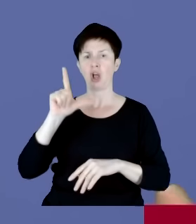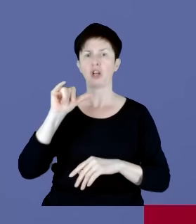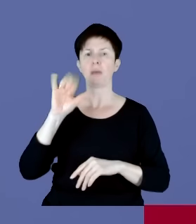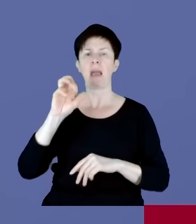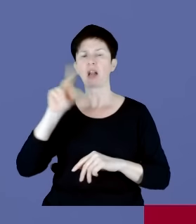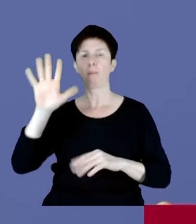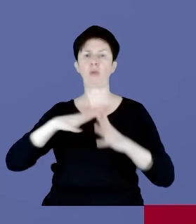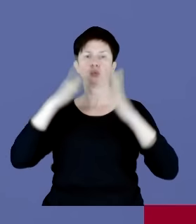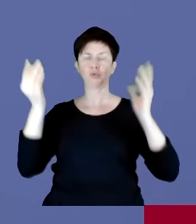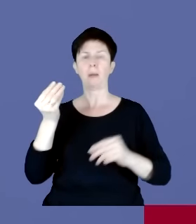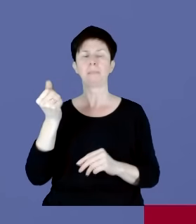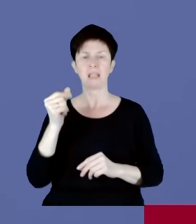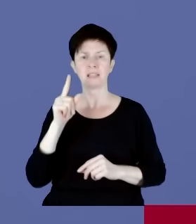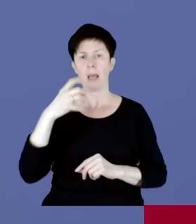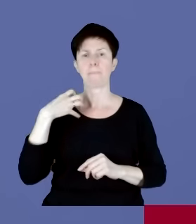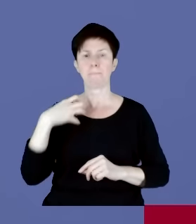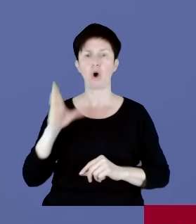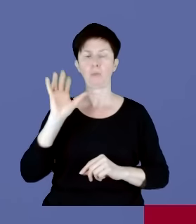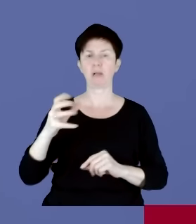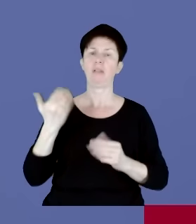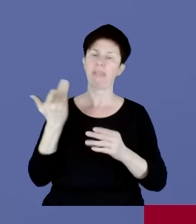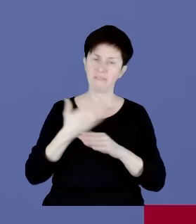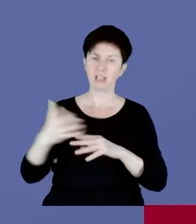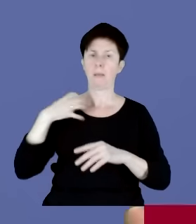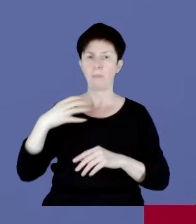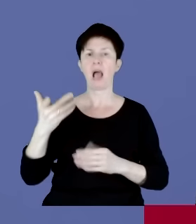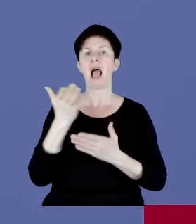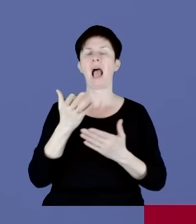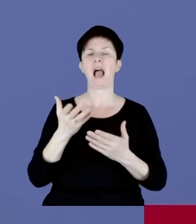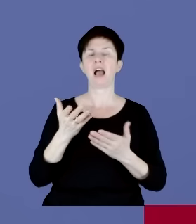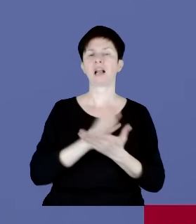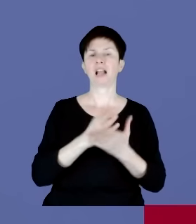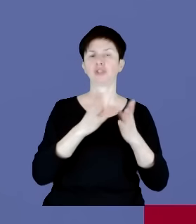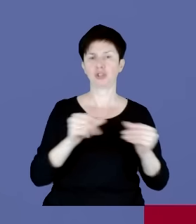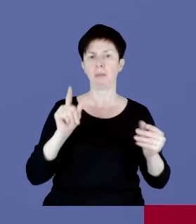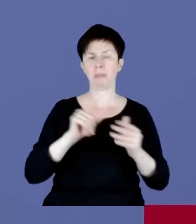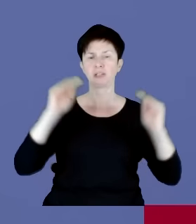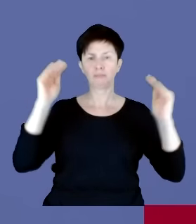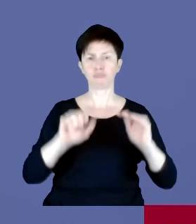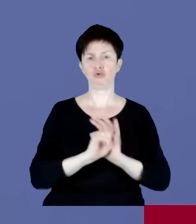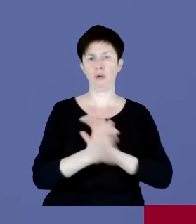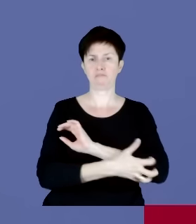pieniędzy, bogaci ludzie będą się bogacić, a klasa średnia będzie się redukować do klasy najuboższej. To jest